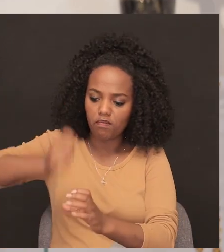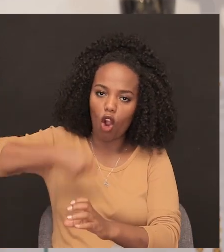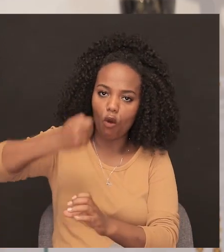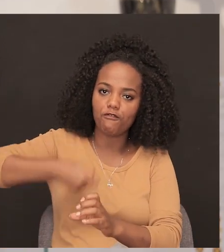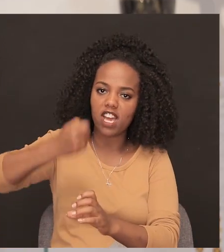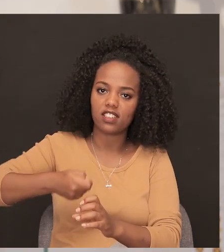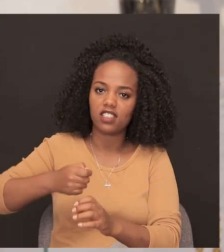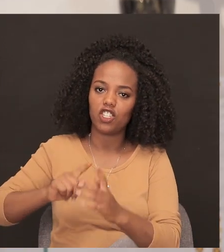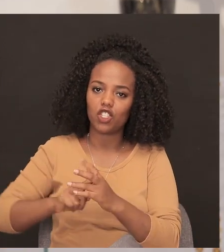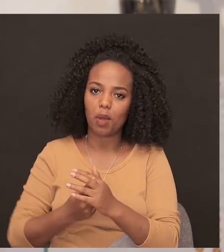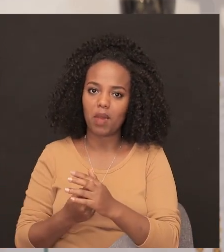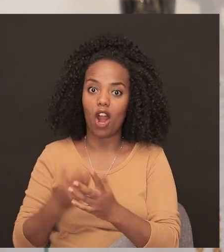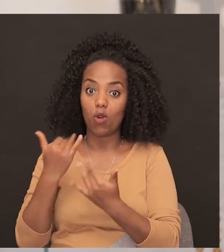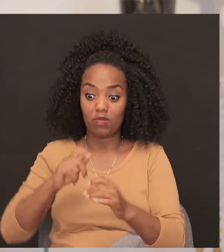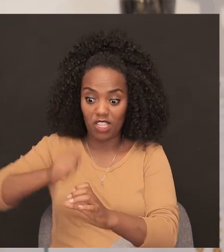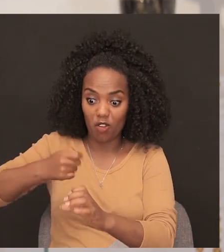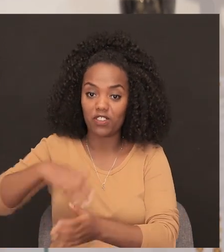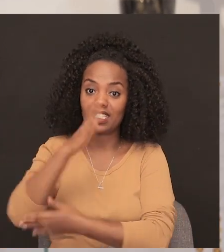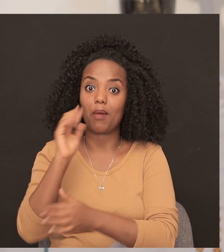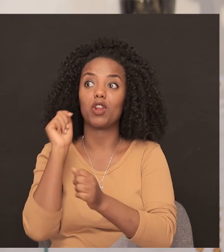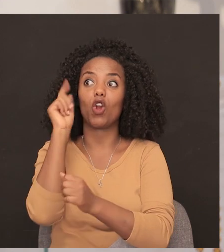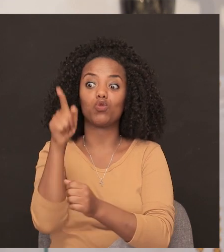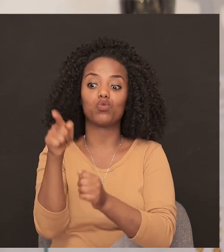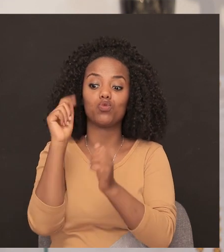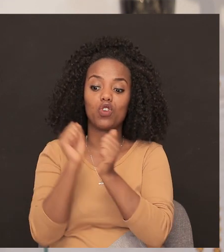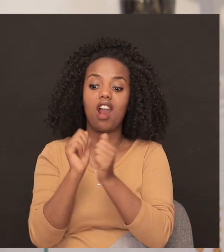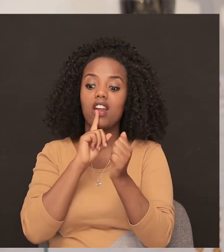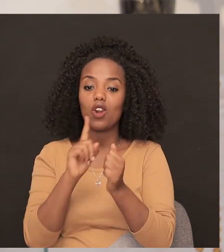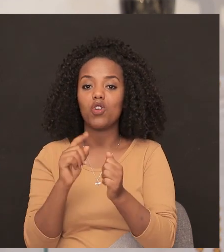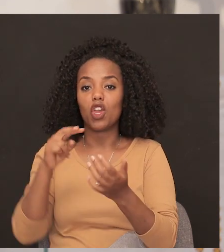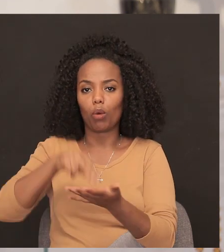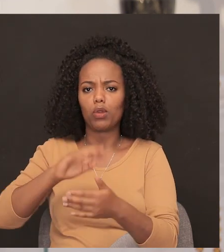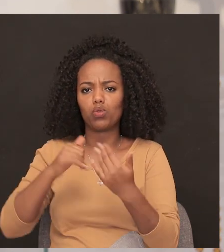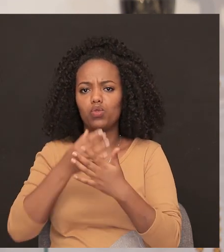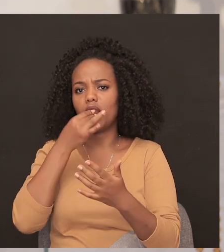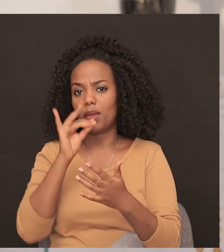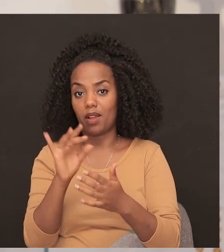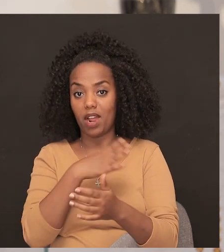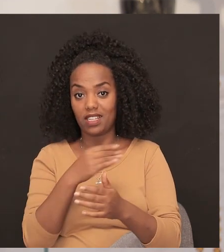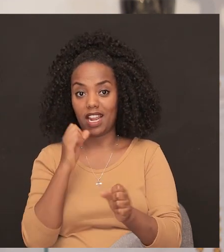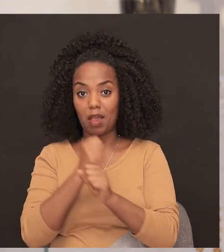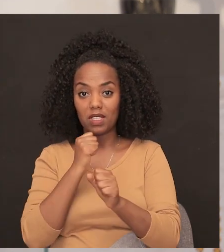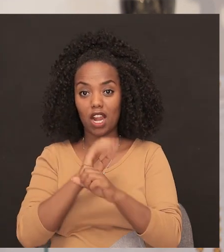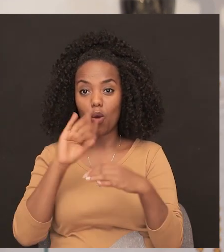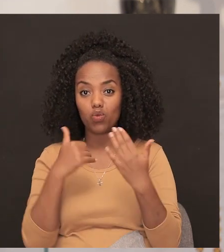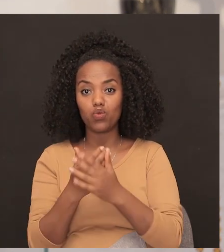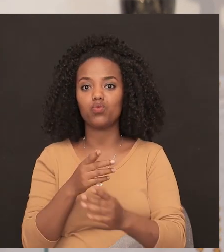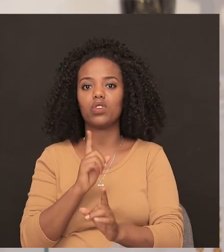ጀመረ። አሁንም ሲቆፍር እግዚአብሔር ከርሱ ጋር ነውና የቆመበት ሁሉ ይለመልማልና የሚሰራው